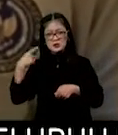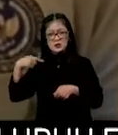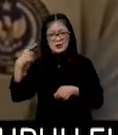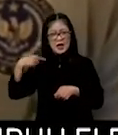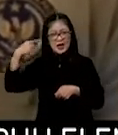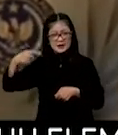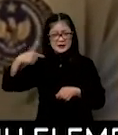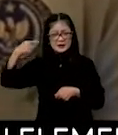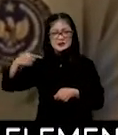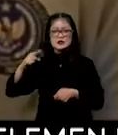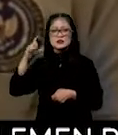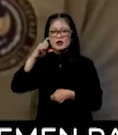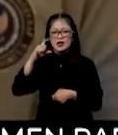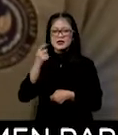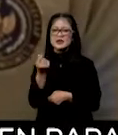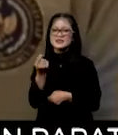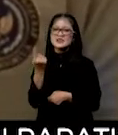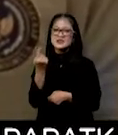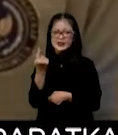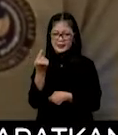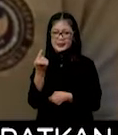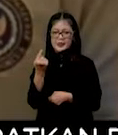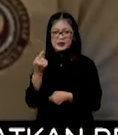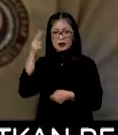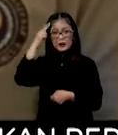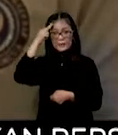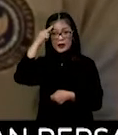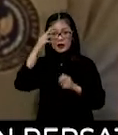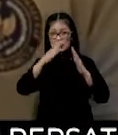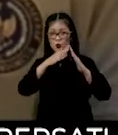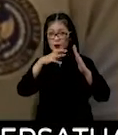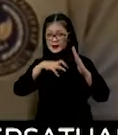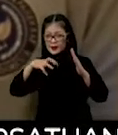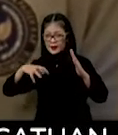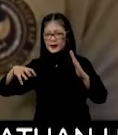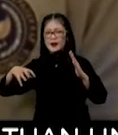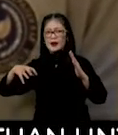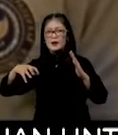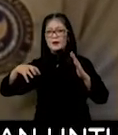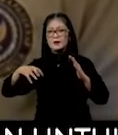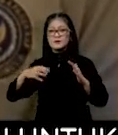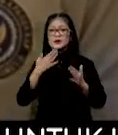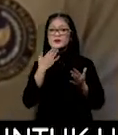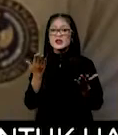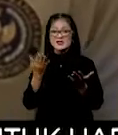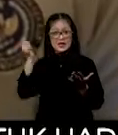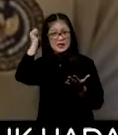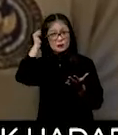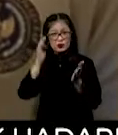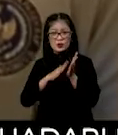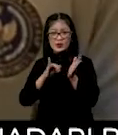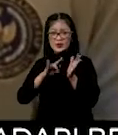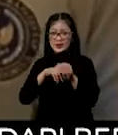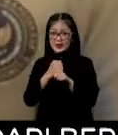Inggitlah yang mencari. Jadi Ibu Inggitlah yang menjadi kepala rumah tangga. Bahkan tidak jarang Ibu Inggit mengeluarkan uang